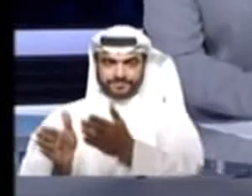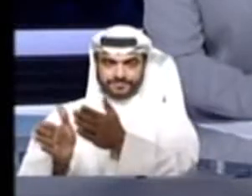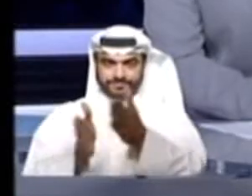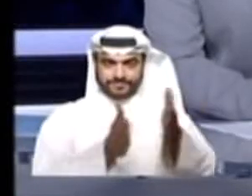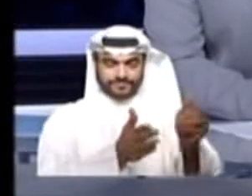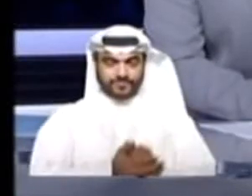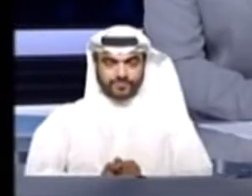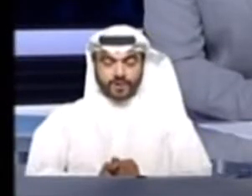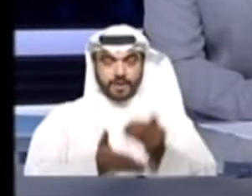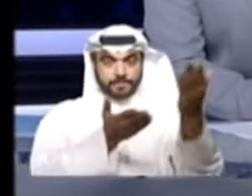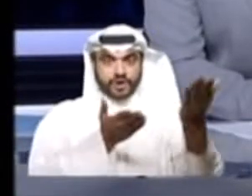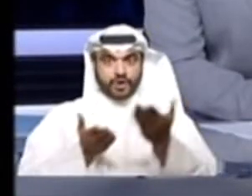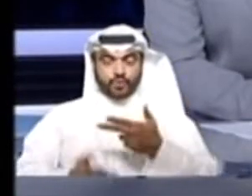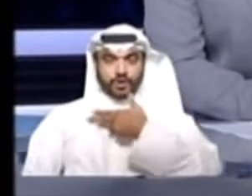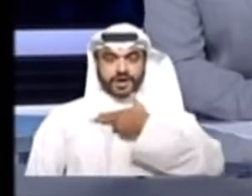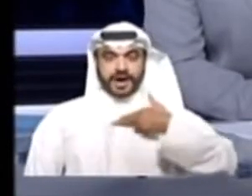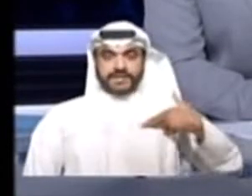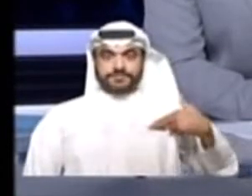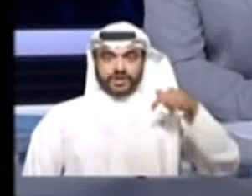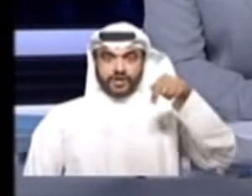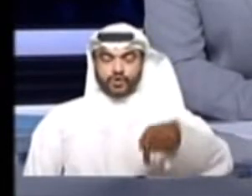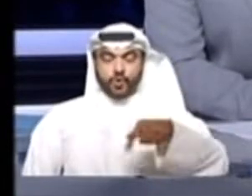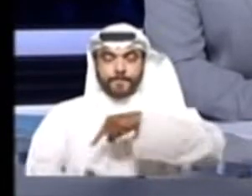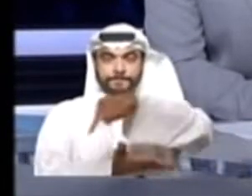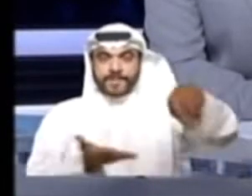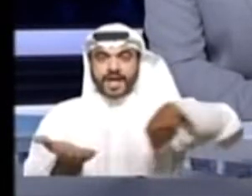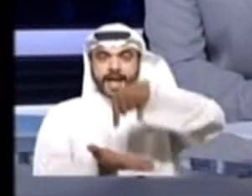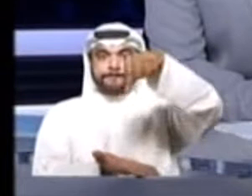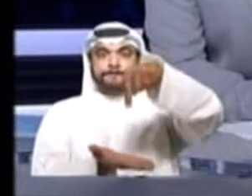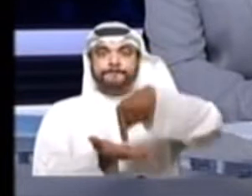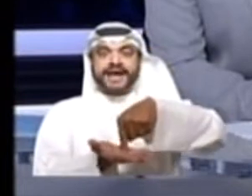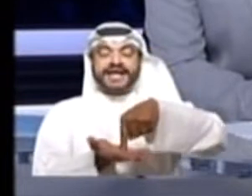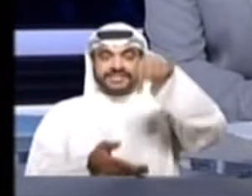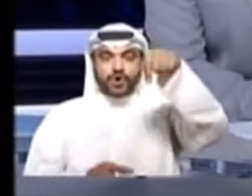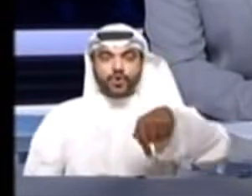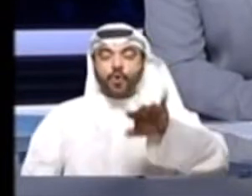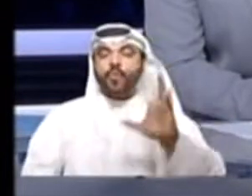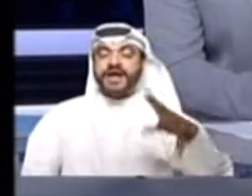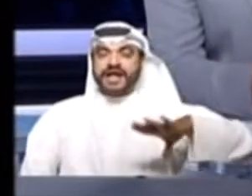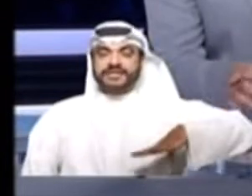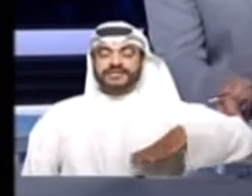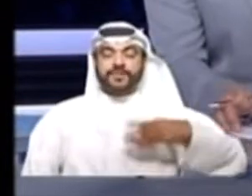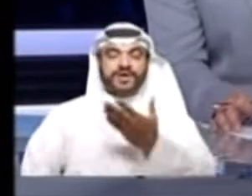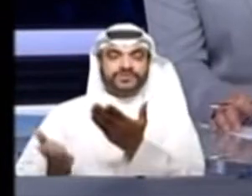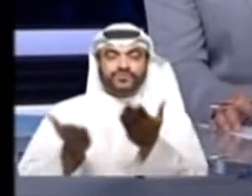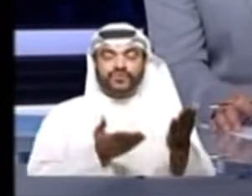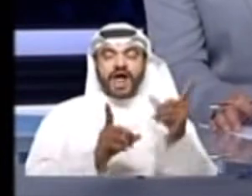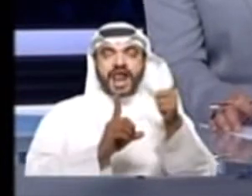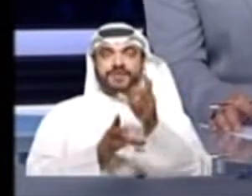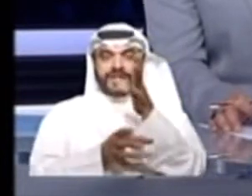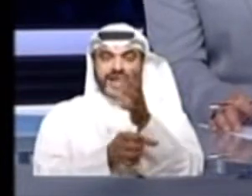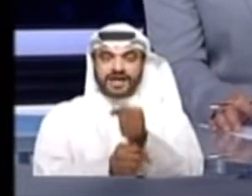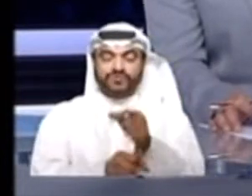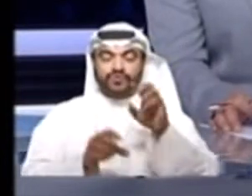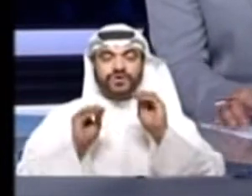بحضور رسمي وتربوي حاشد احتضن مركز الشيخ جابر الأحمد الثقافي الحفل الختامي لبرنامج بريق للعام الدراسي الحالي